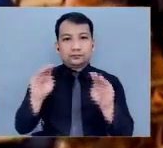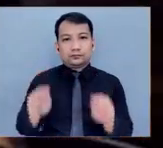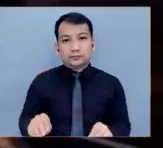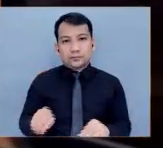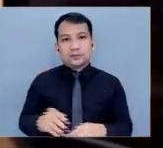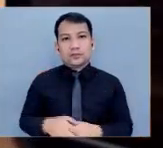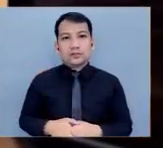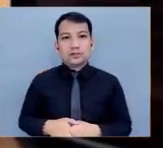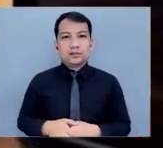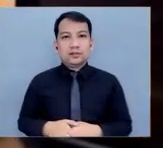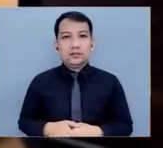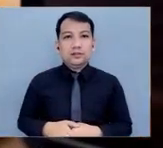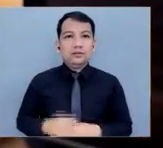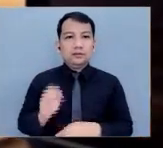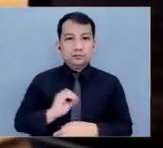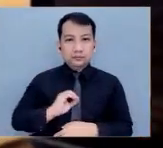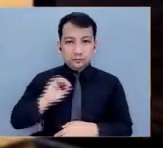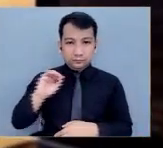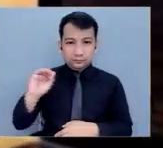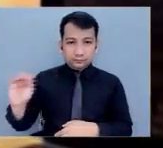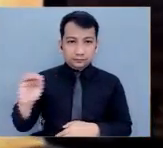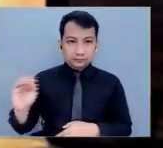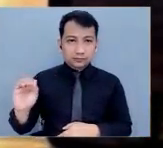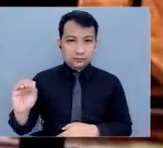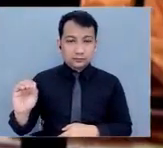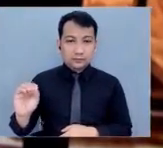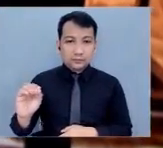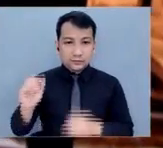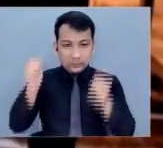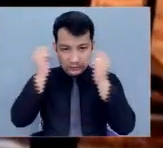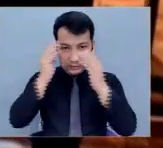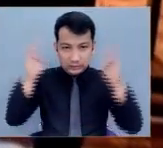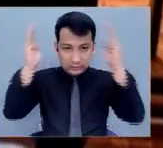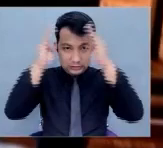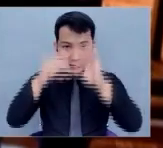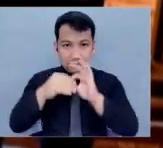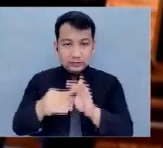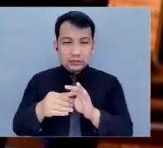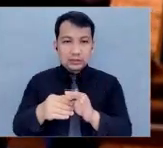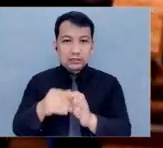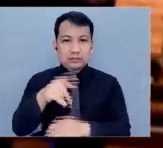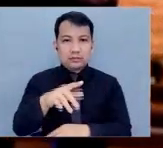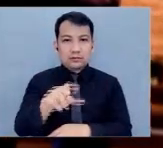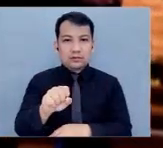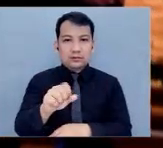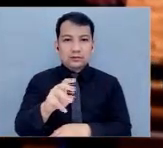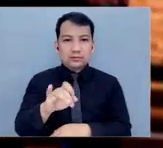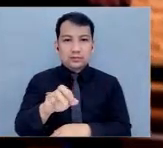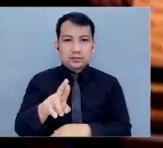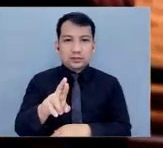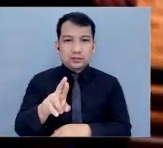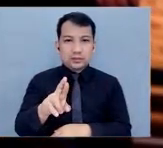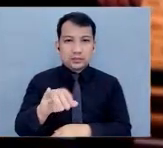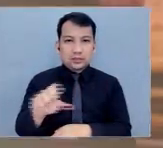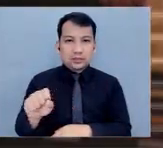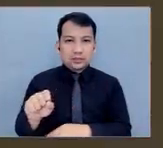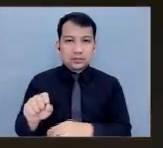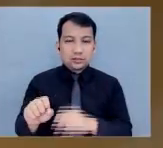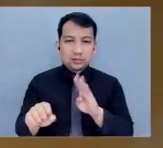Pero pagmamay-ari raw yan ng Archdiocesan Shrine of Patrocinio de Maria Santissima sa Bulacan,